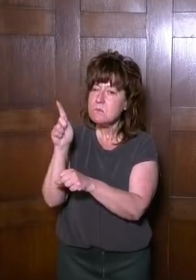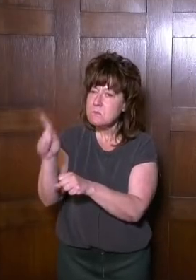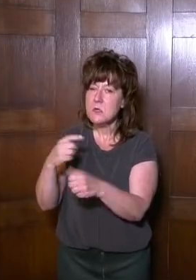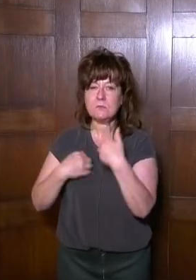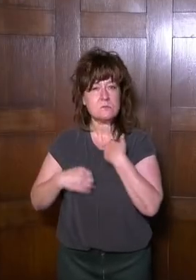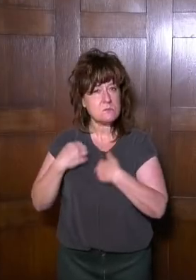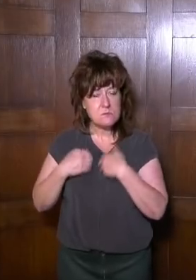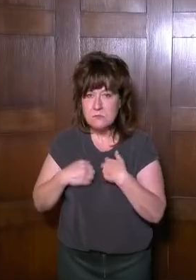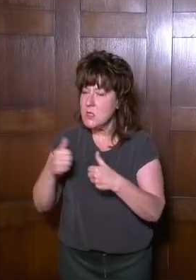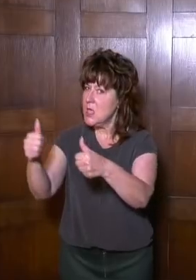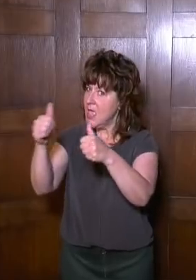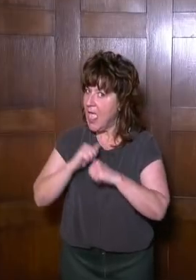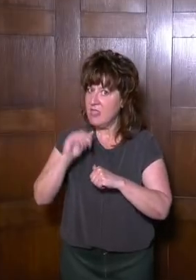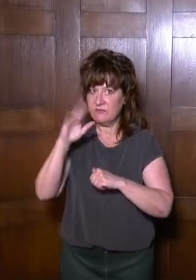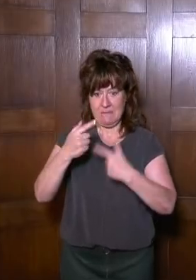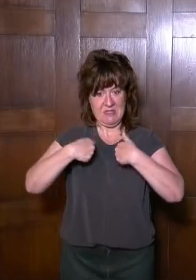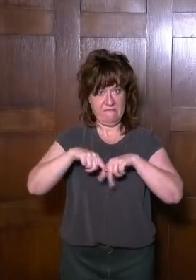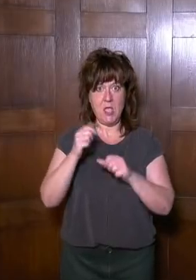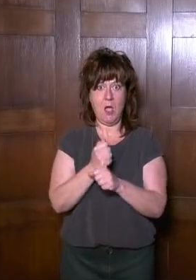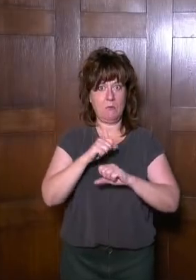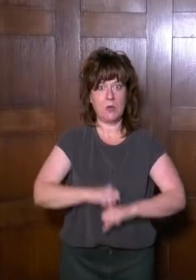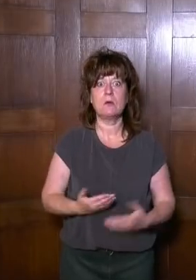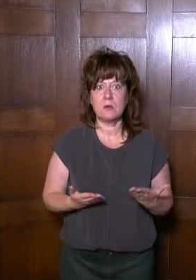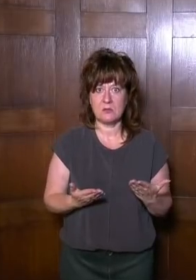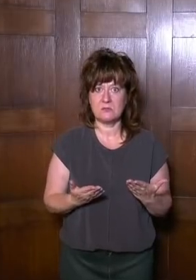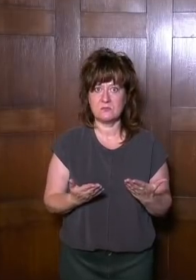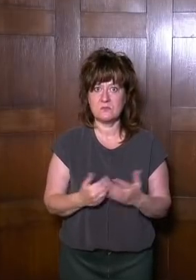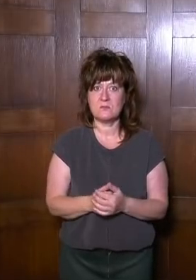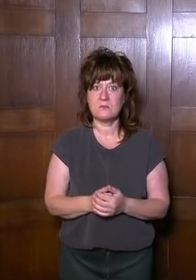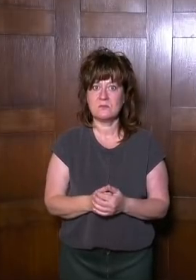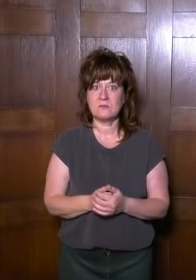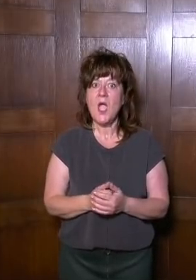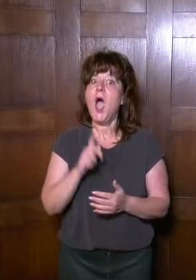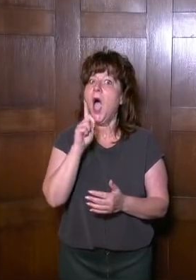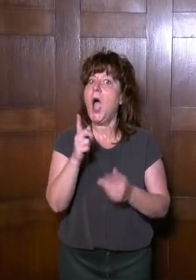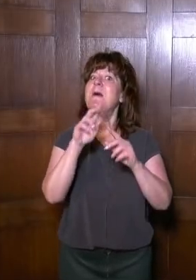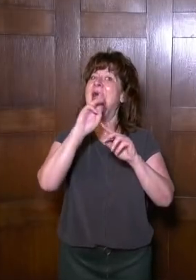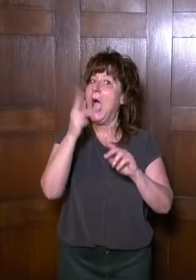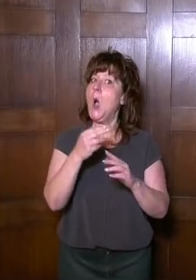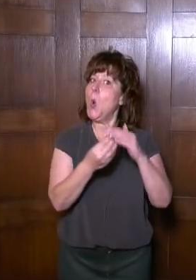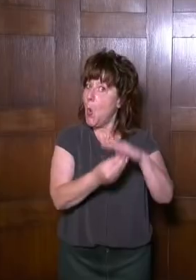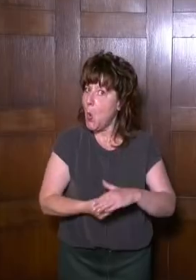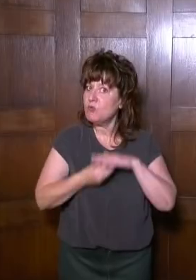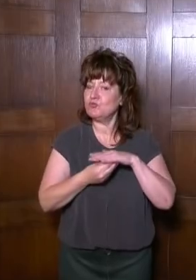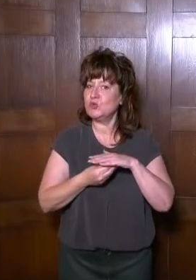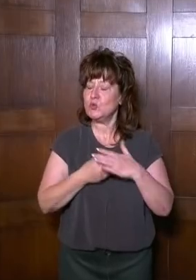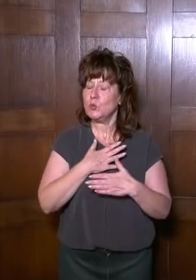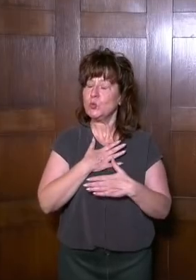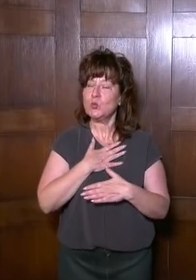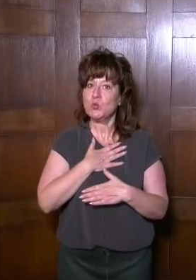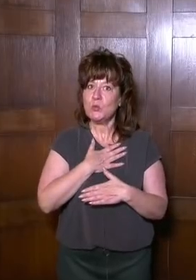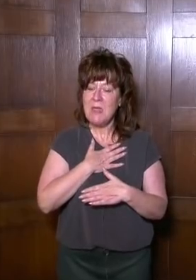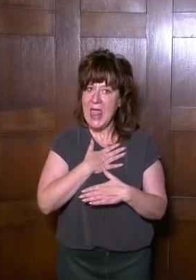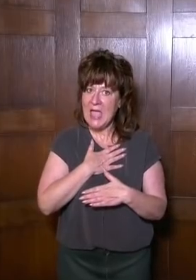damit wir unsere Arbeit haben leisten können. Wir haben aber auch die Unterstützung gekriegt und es tut mir leid, dass ich Ihnen